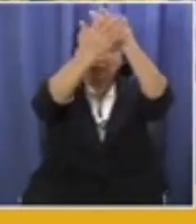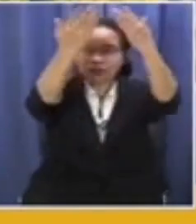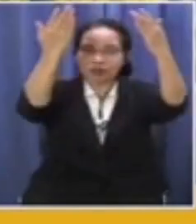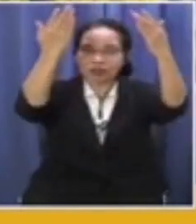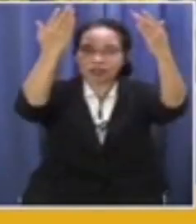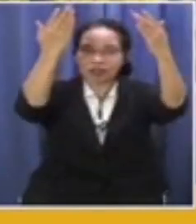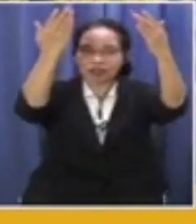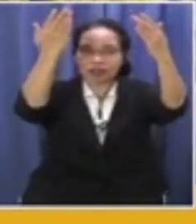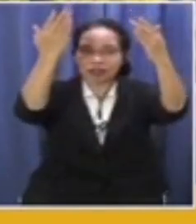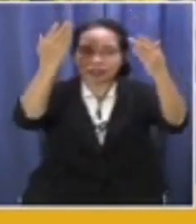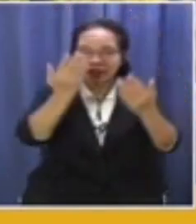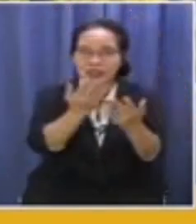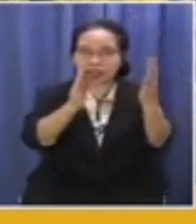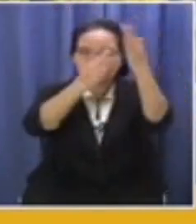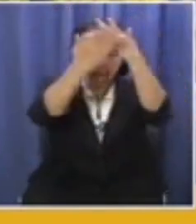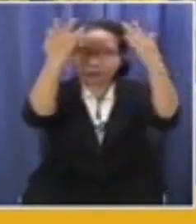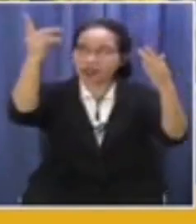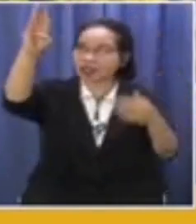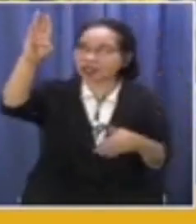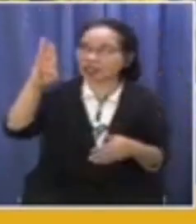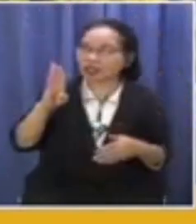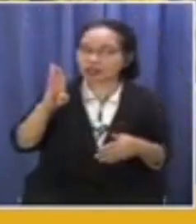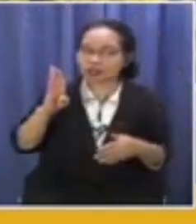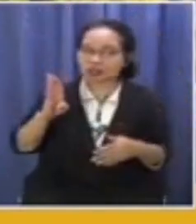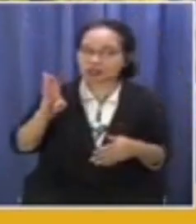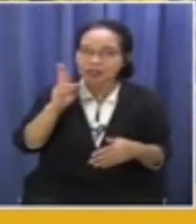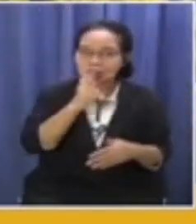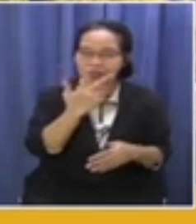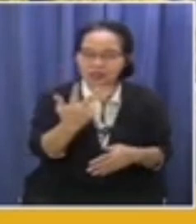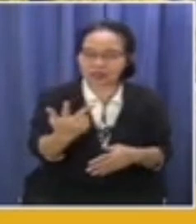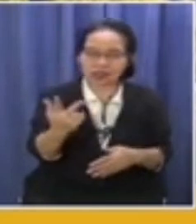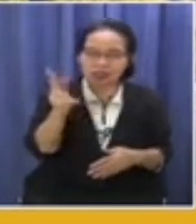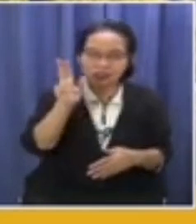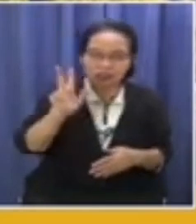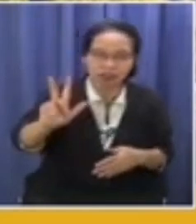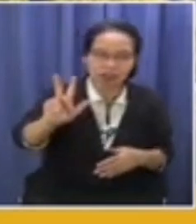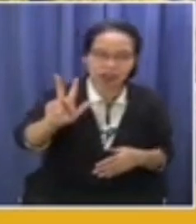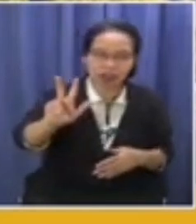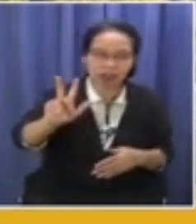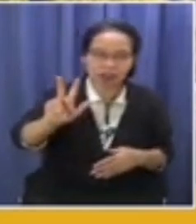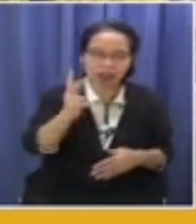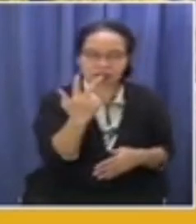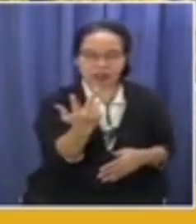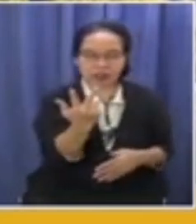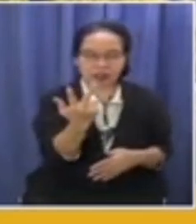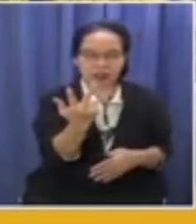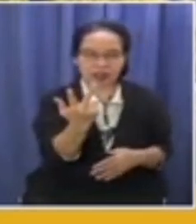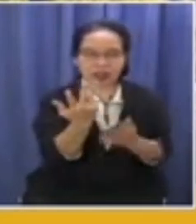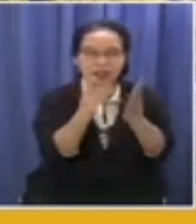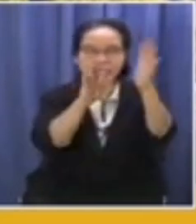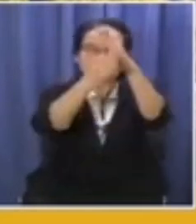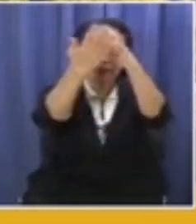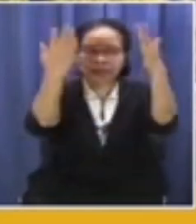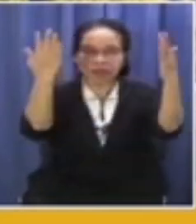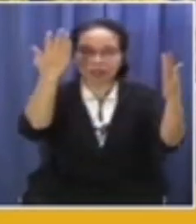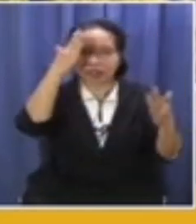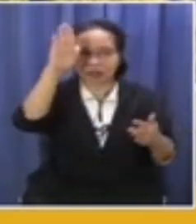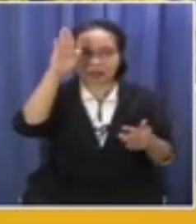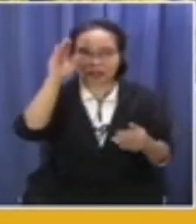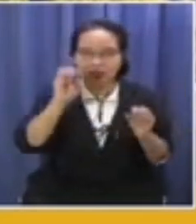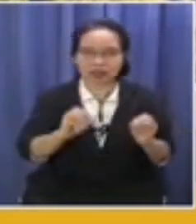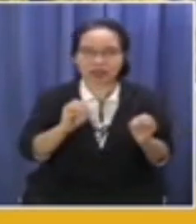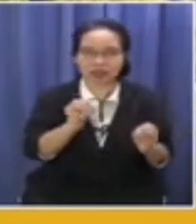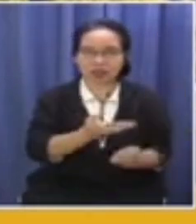langit yung langit ng Diyos tatlo po kasi ang langit eh kapatid Ewan ko lang kung